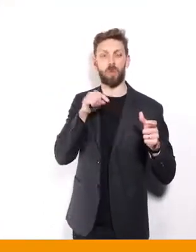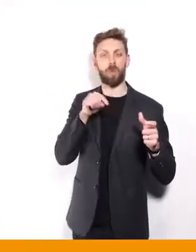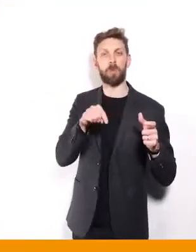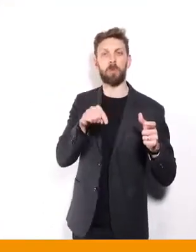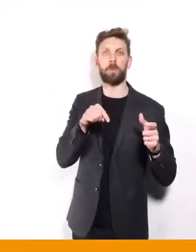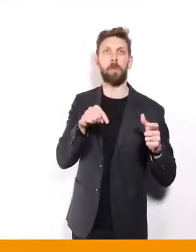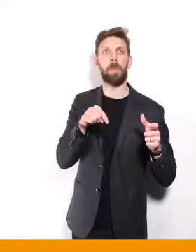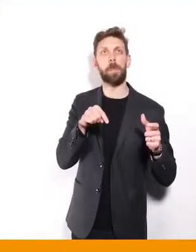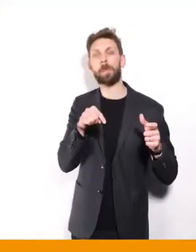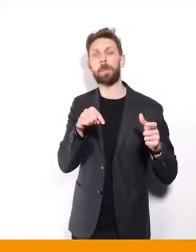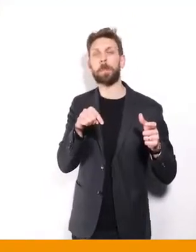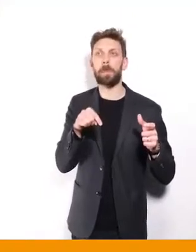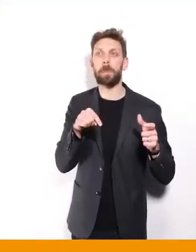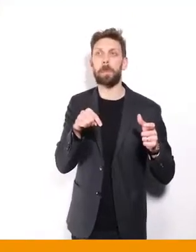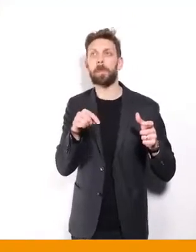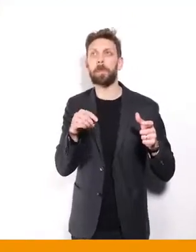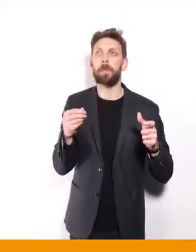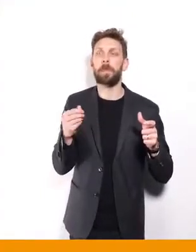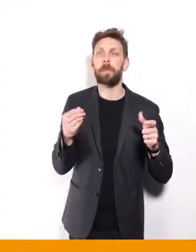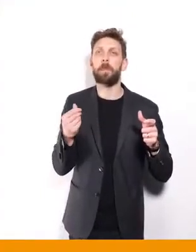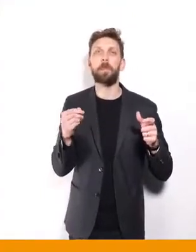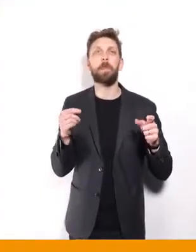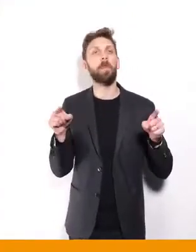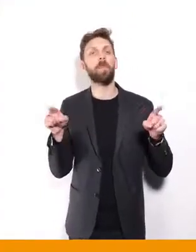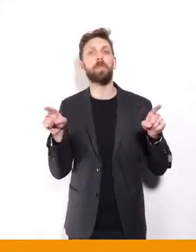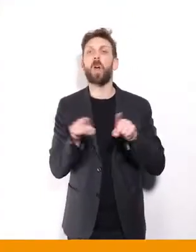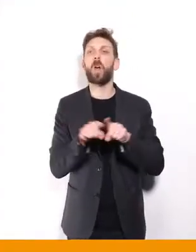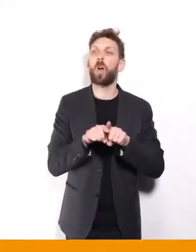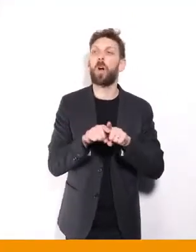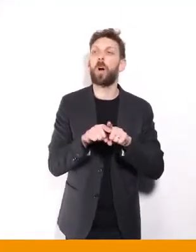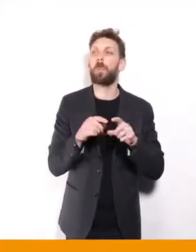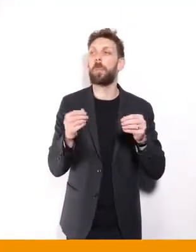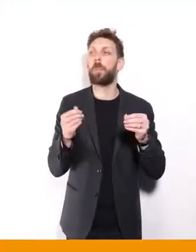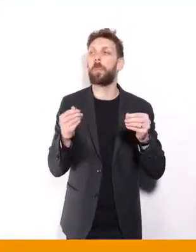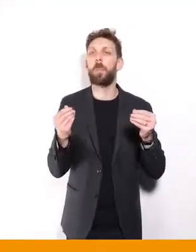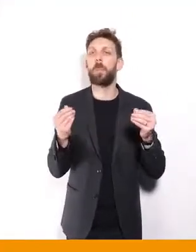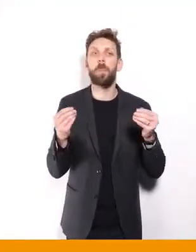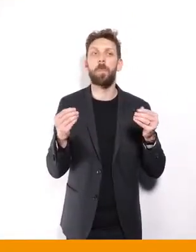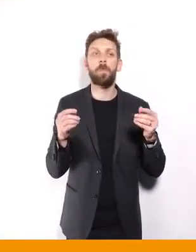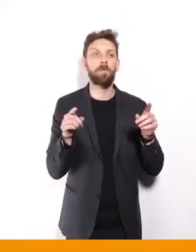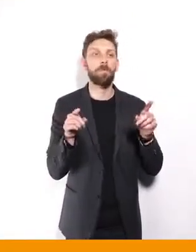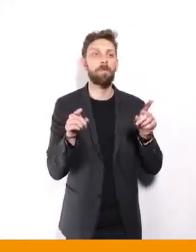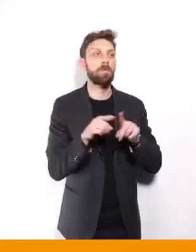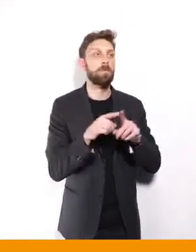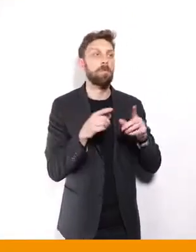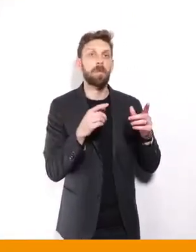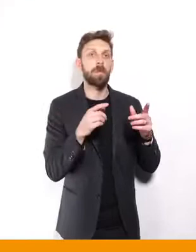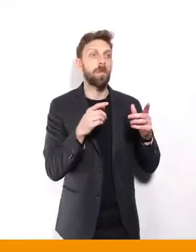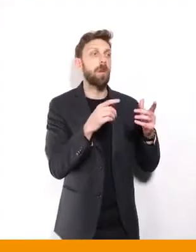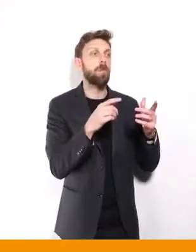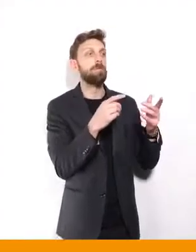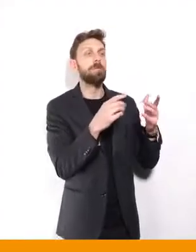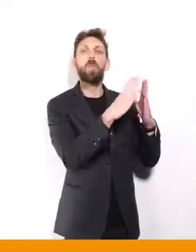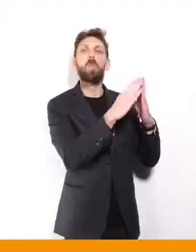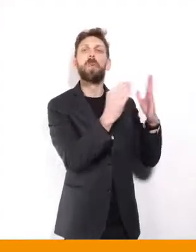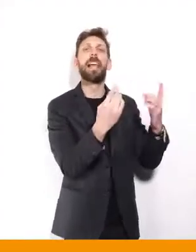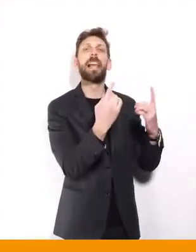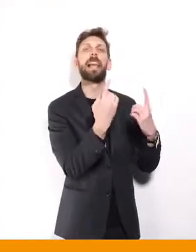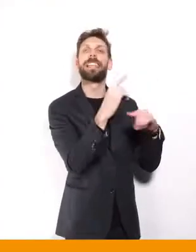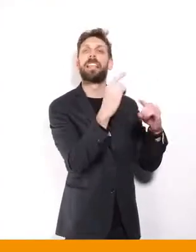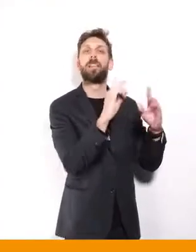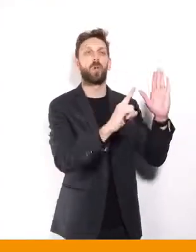près de la même compétence que ce que nous avons en ce moment sur la défenseur des droits. C'est-à-dire que c'est à la